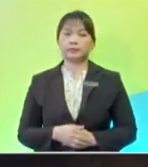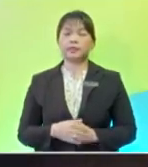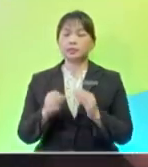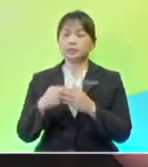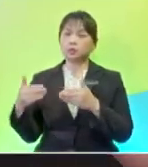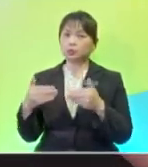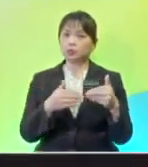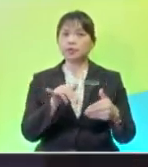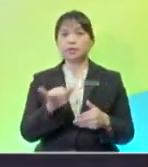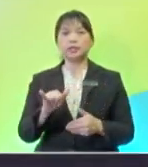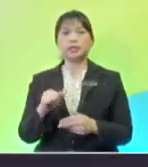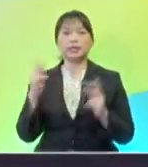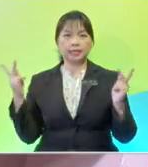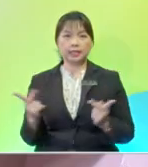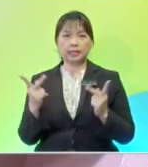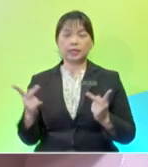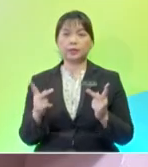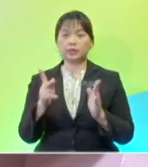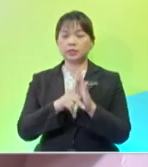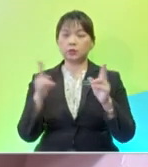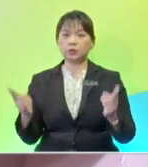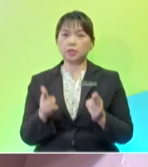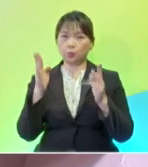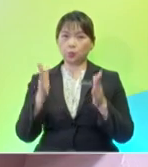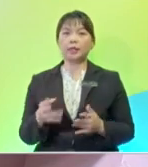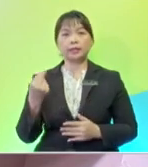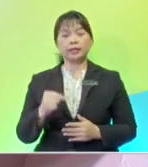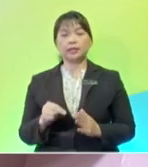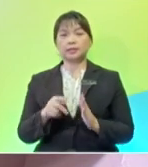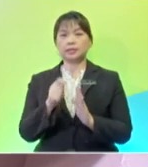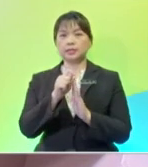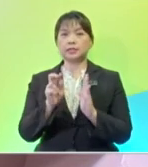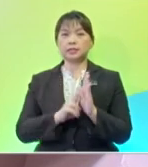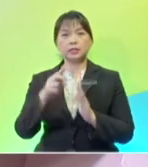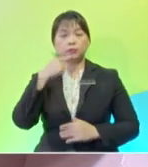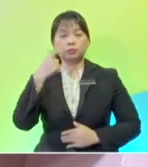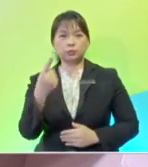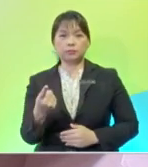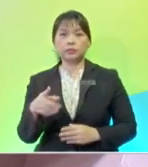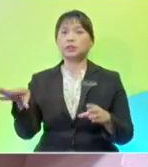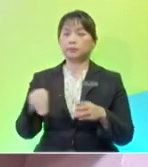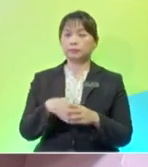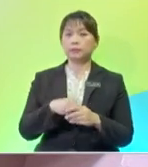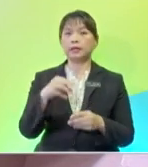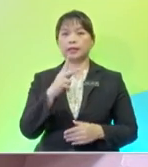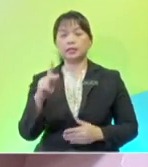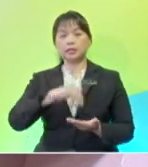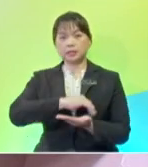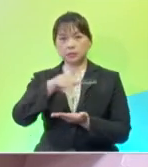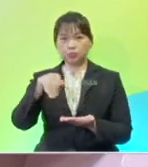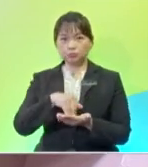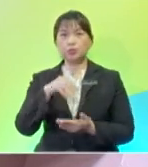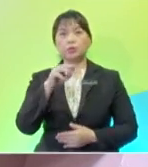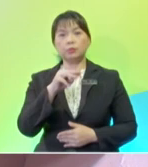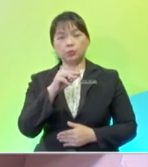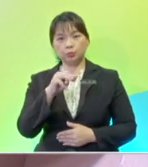tersebut melibatkan murid-murid dan semua murid dan guru di sekolah saya